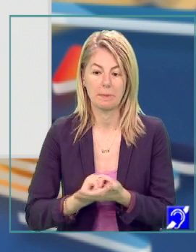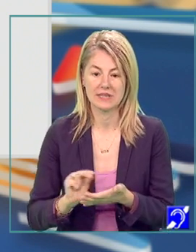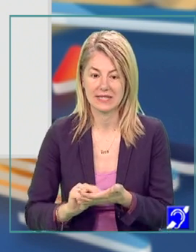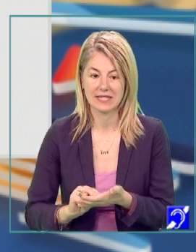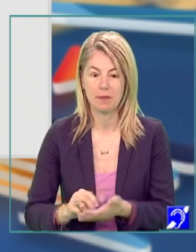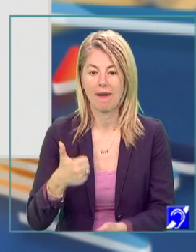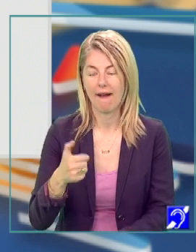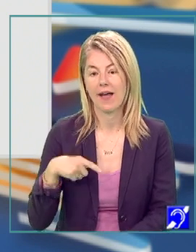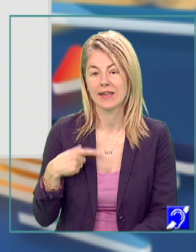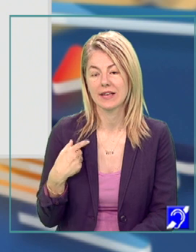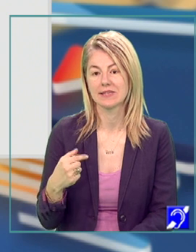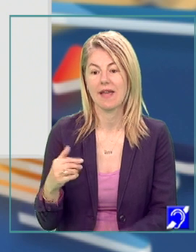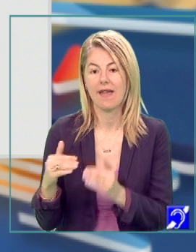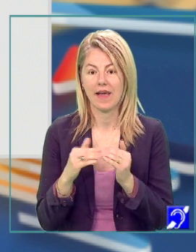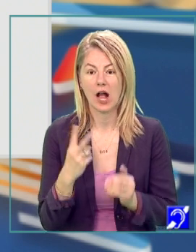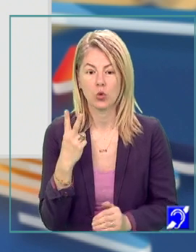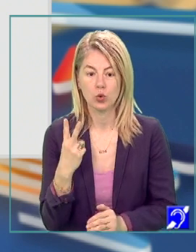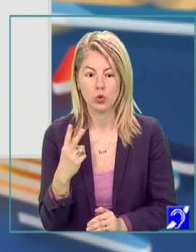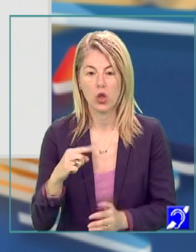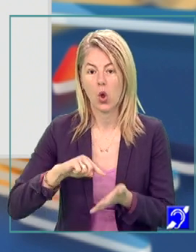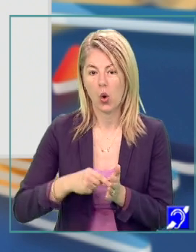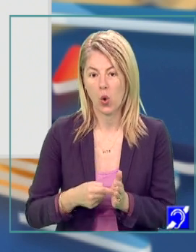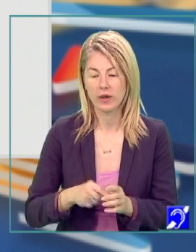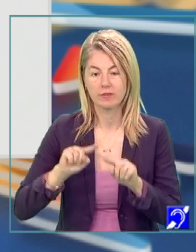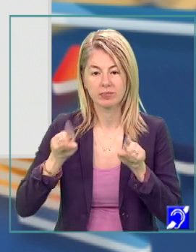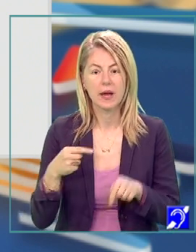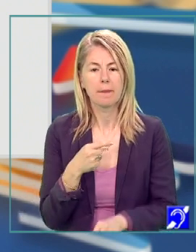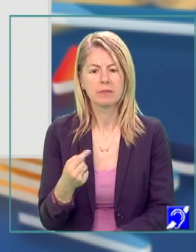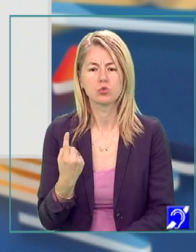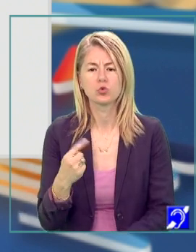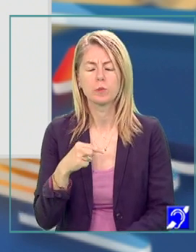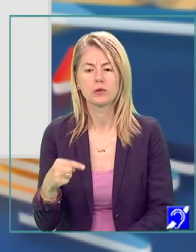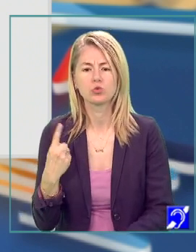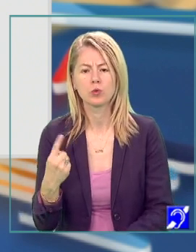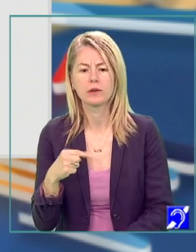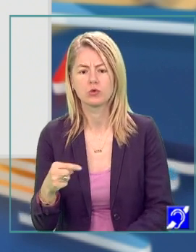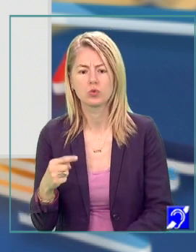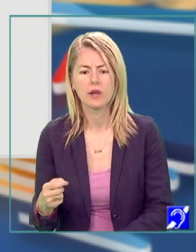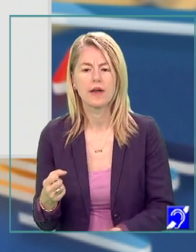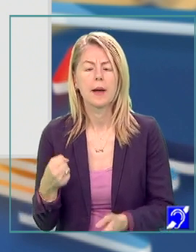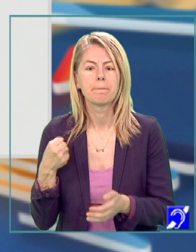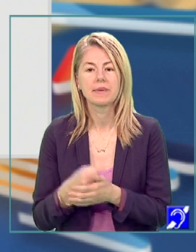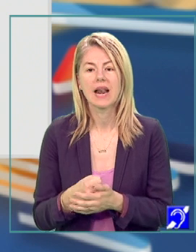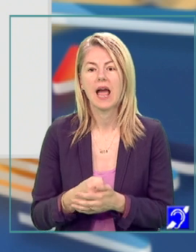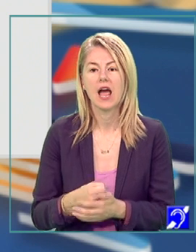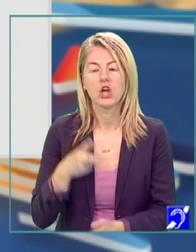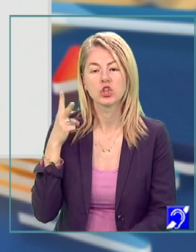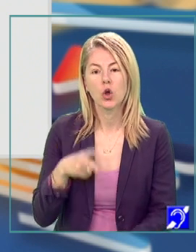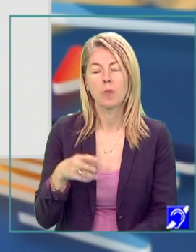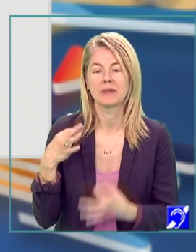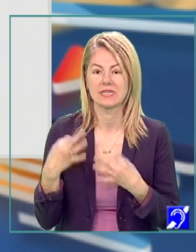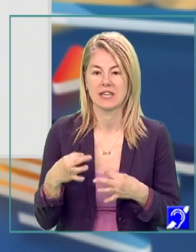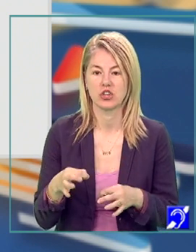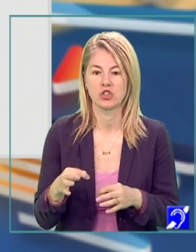că A este egal cu 2 ori minus 1, minus 1, minus 1 de 2010